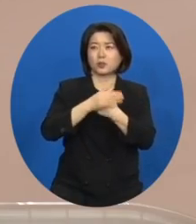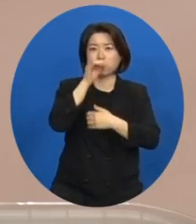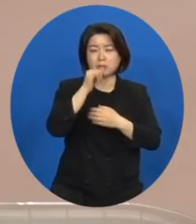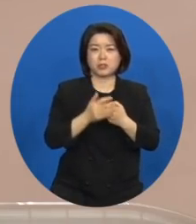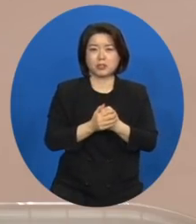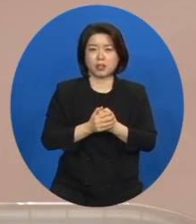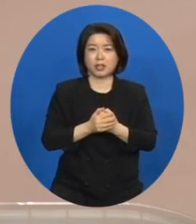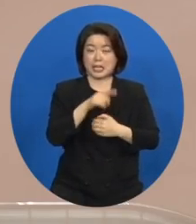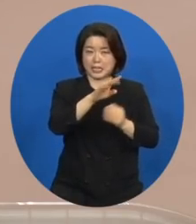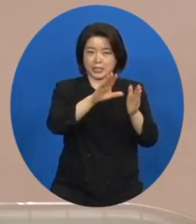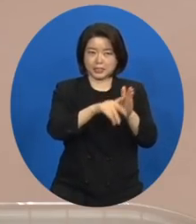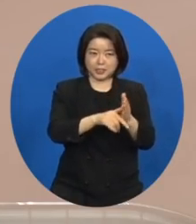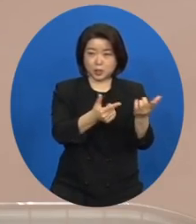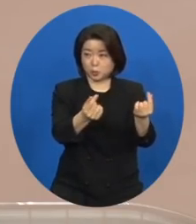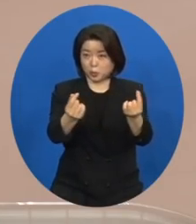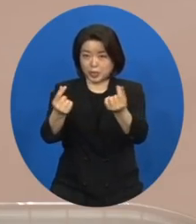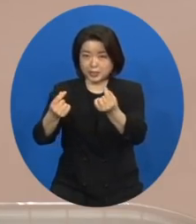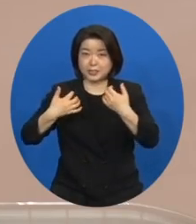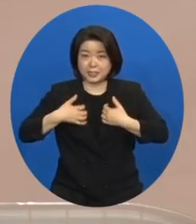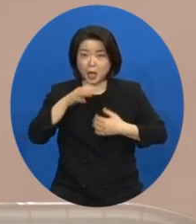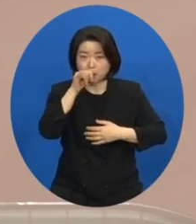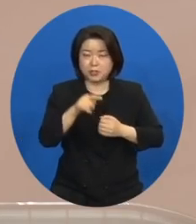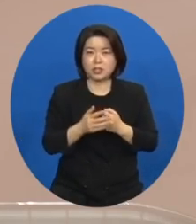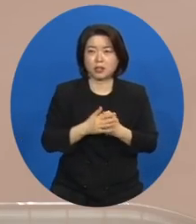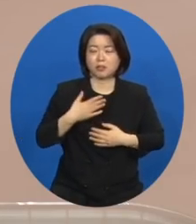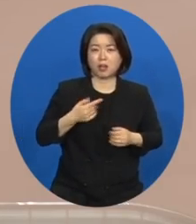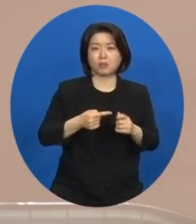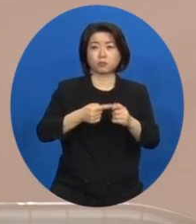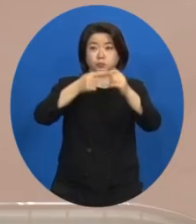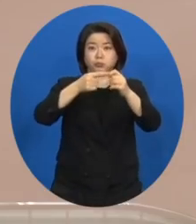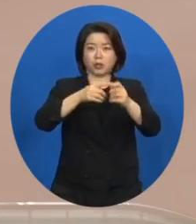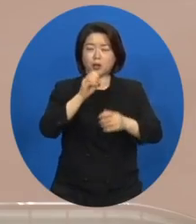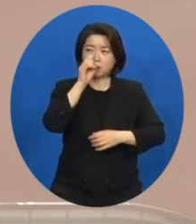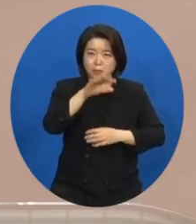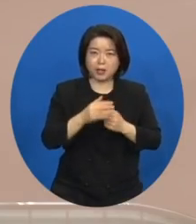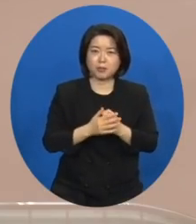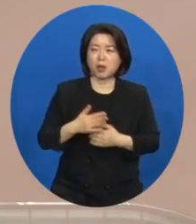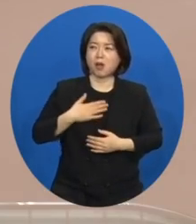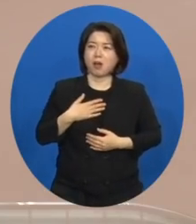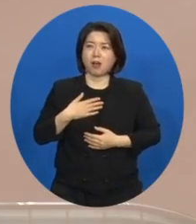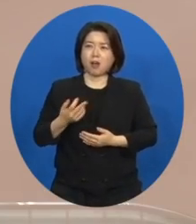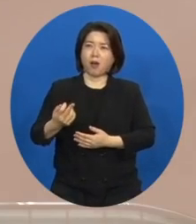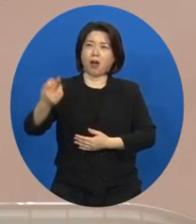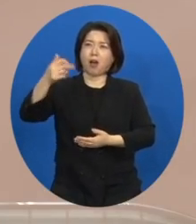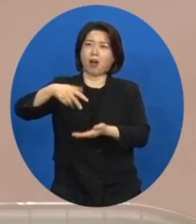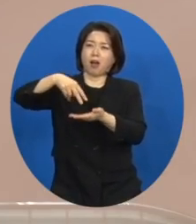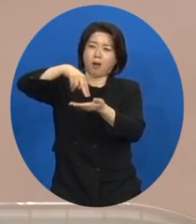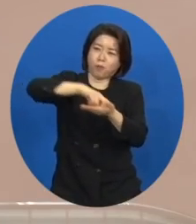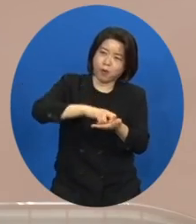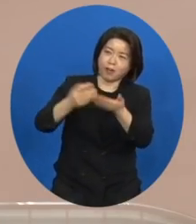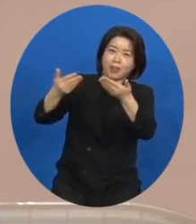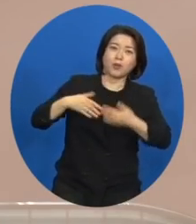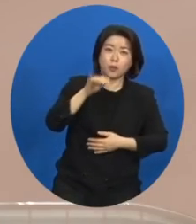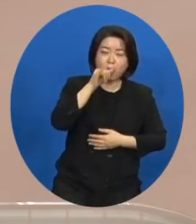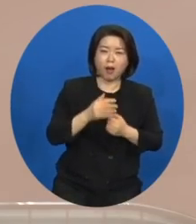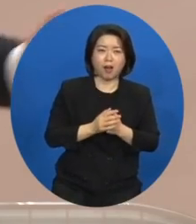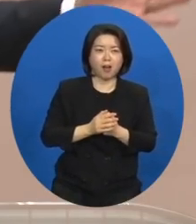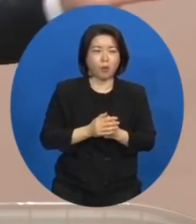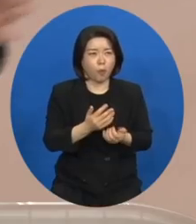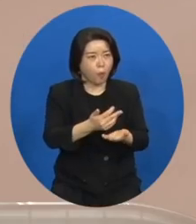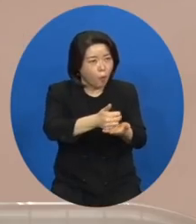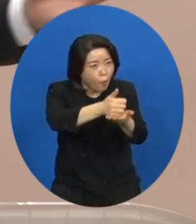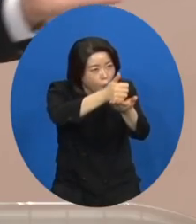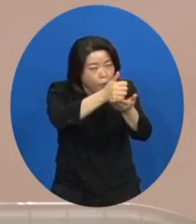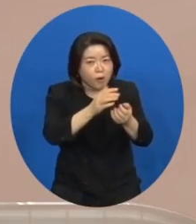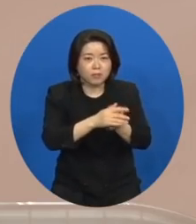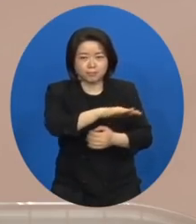그딴 즉 똑같은 게임을 했거든요 제가 우승자로 가면 경림 하고 무릎을 걷는걸 어 형님 있습니다